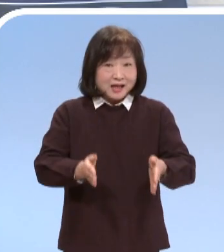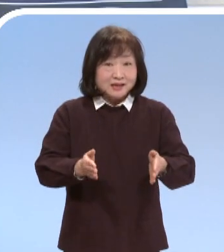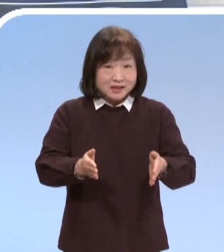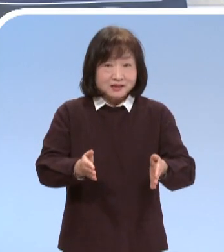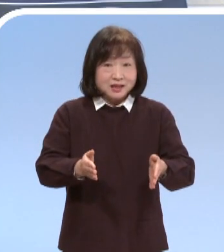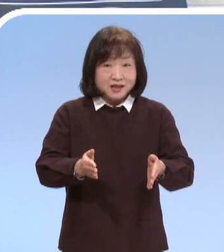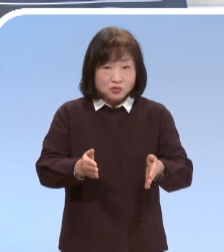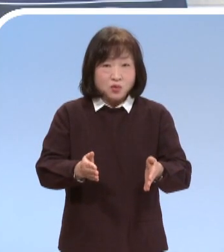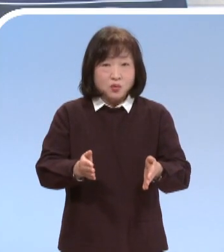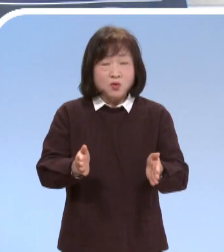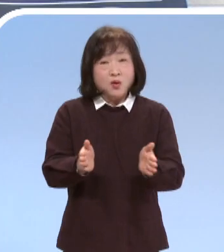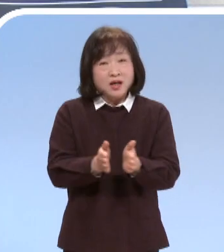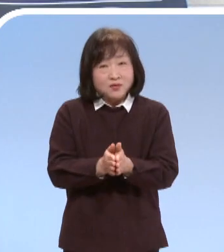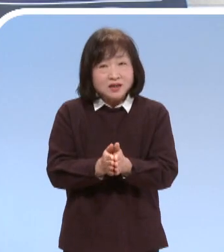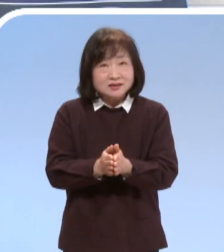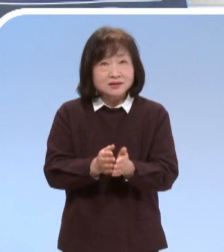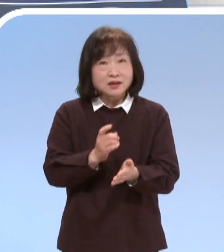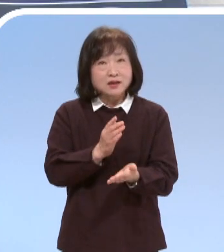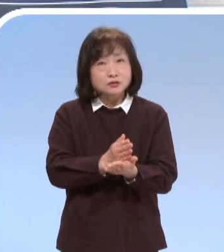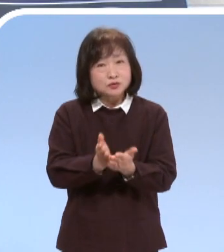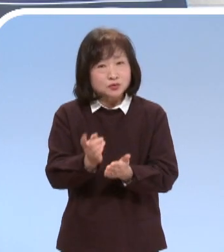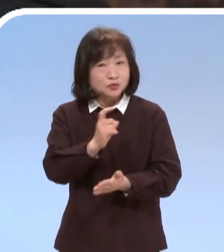類以上のサンドイッチがあるんです。